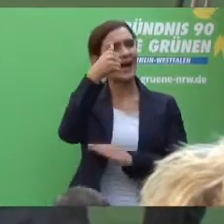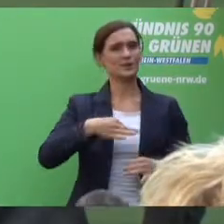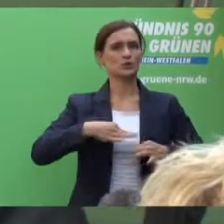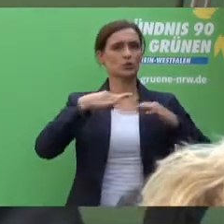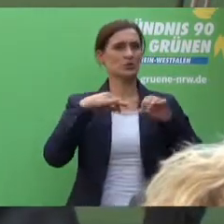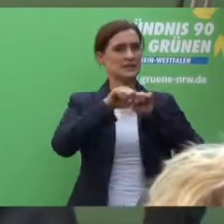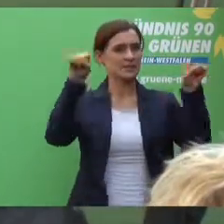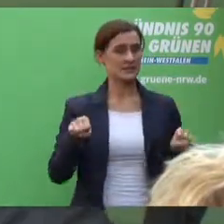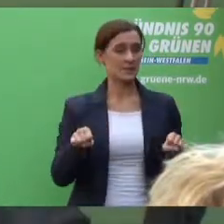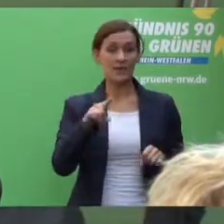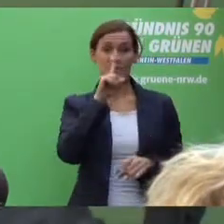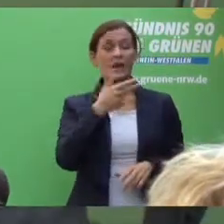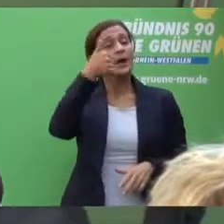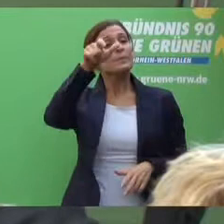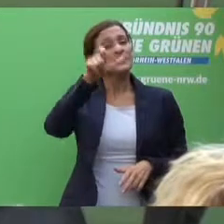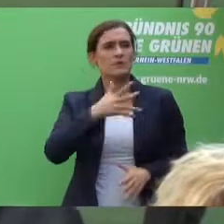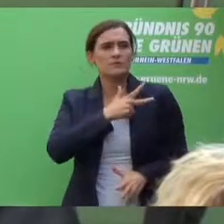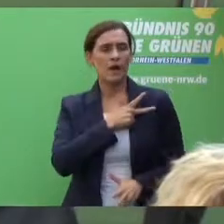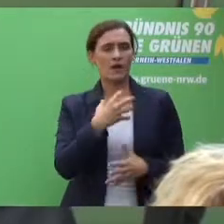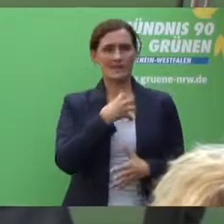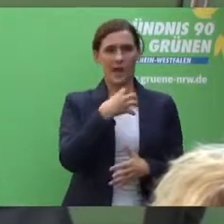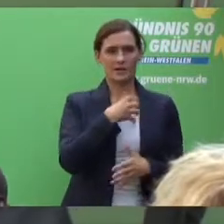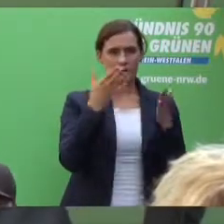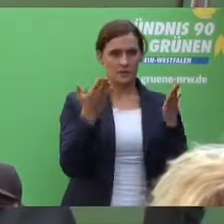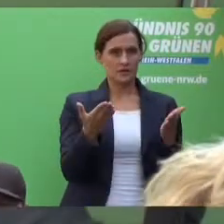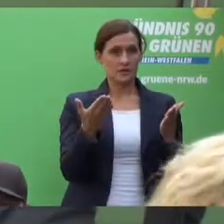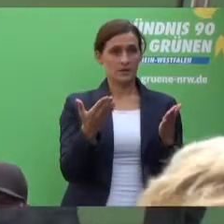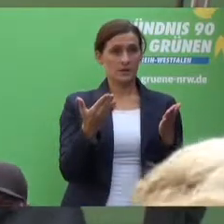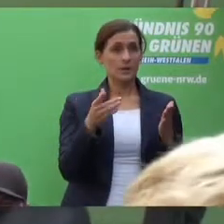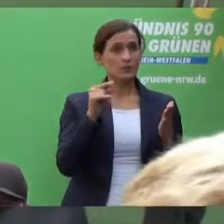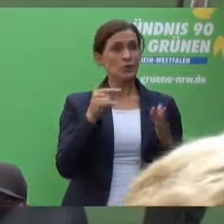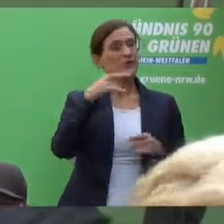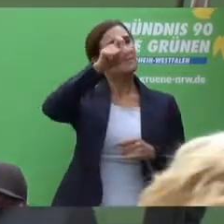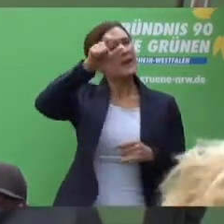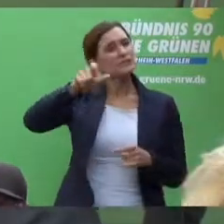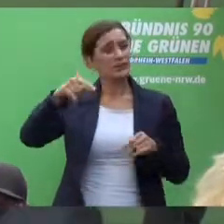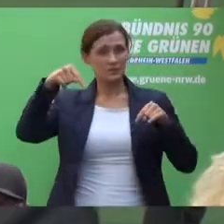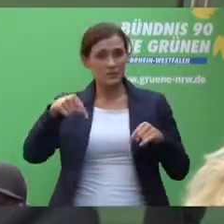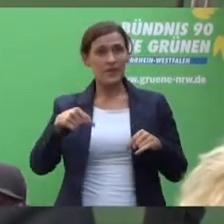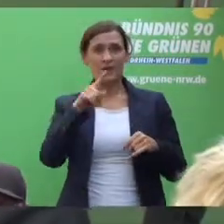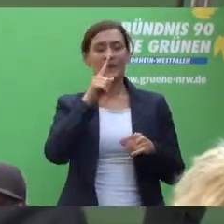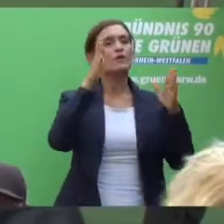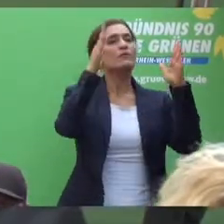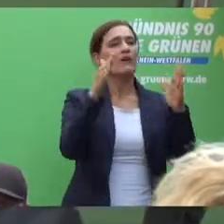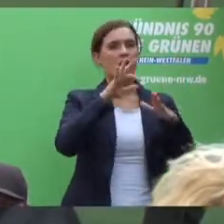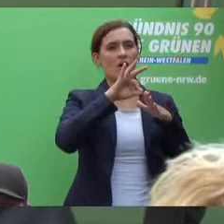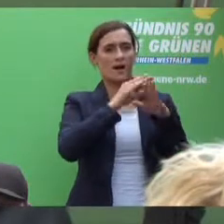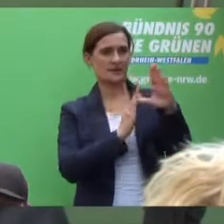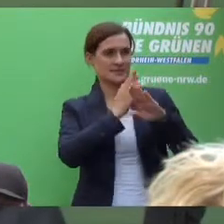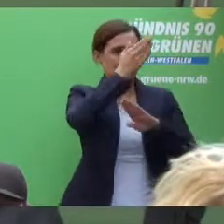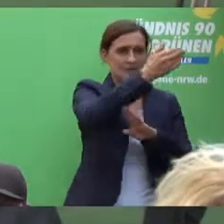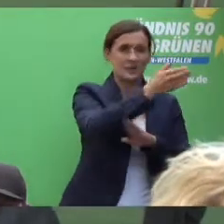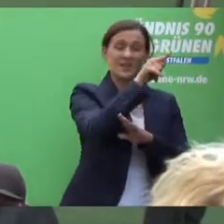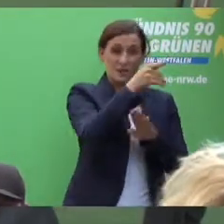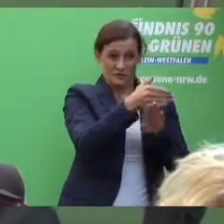ernsthaft krank ist, wo in einem solchen Gesundheitssystem Menschen wenn sie zum Facharzt gehen, nicht